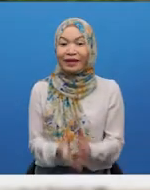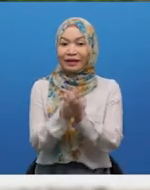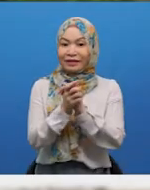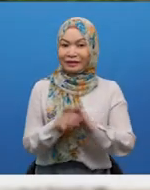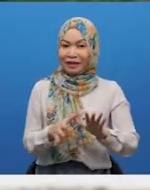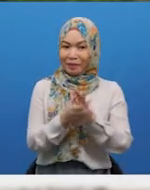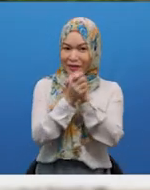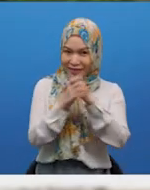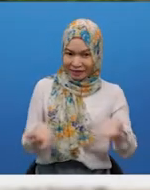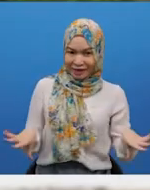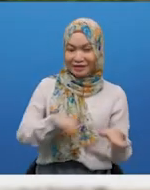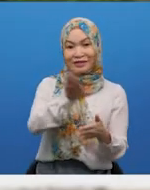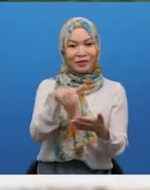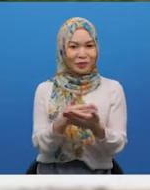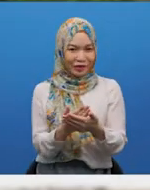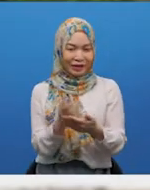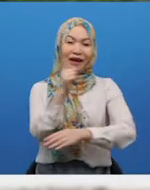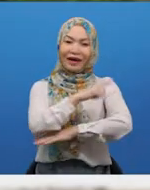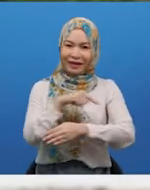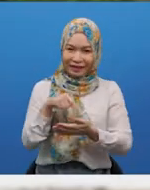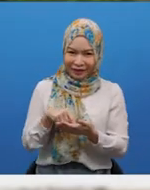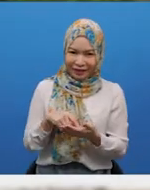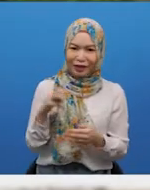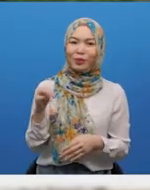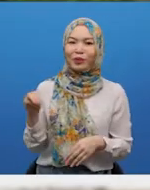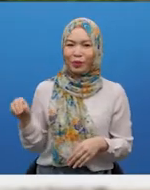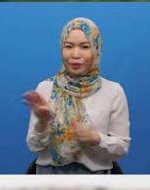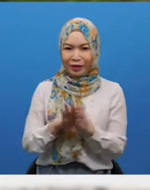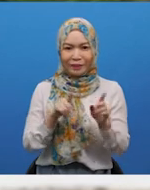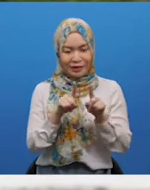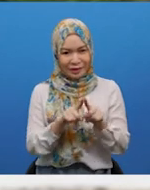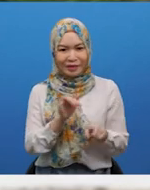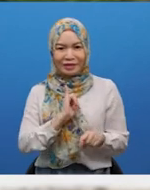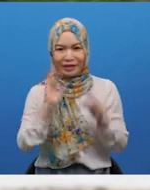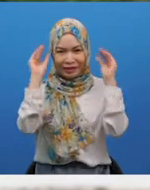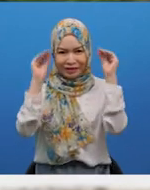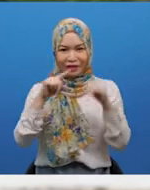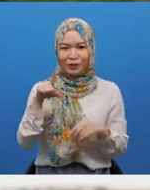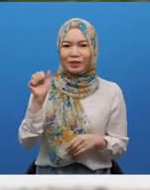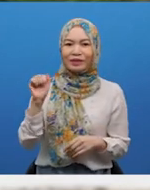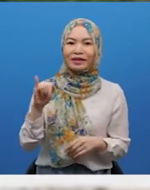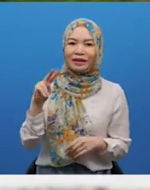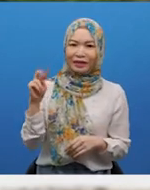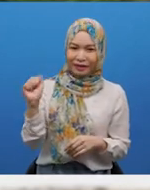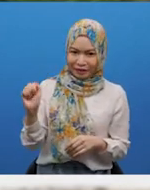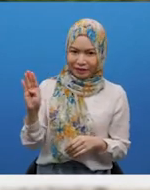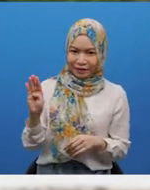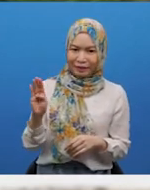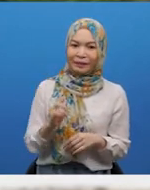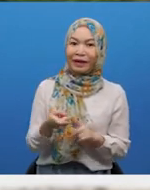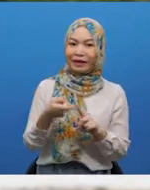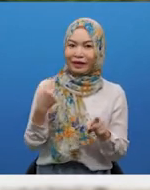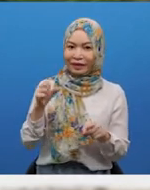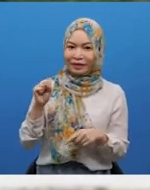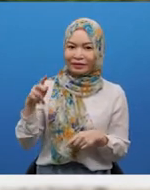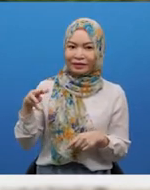Selamat sejahtera semua. Hari ini, murid-murid bersama saya, Cikgu Zainab Abdul Manaf dari